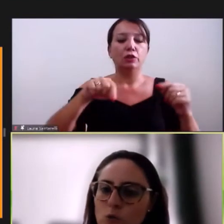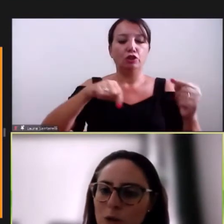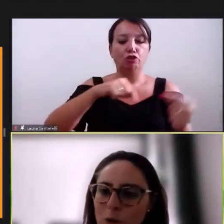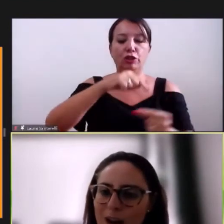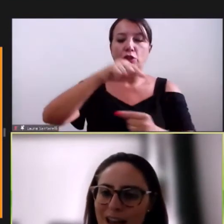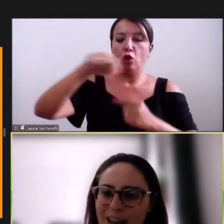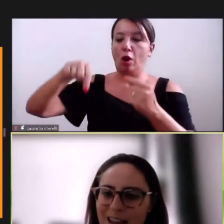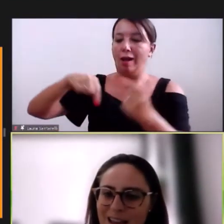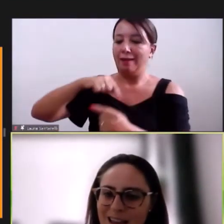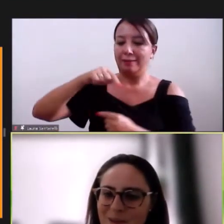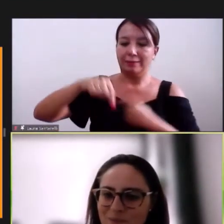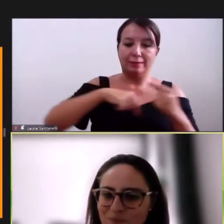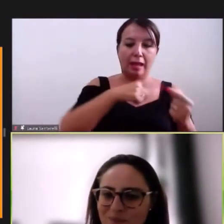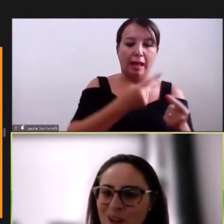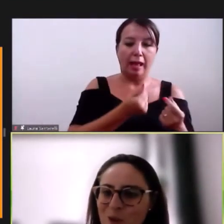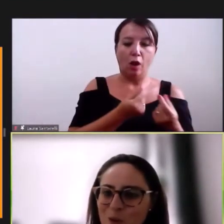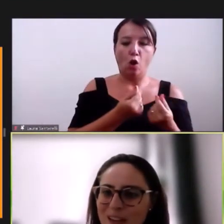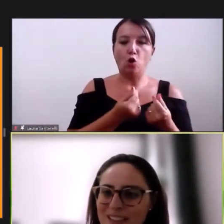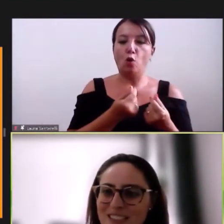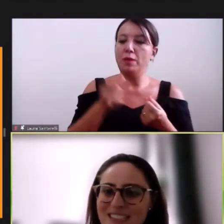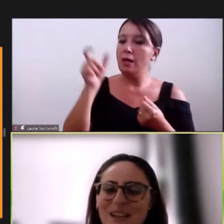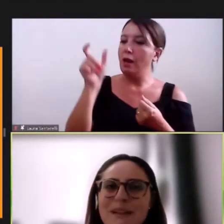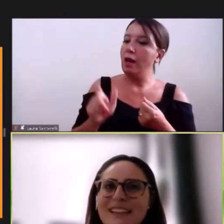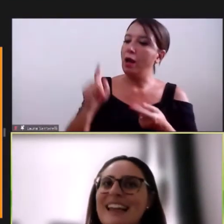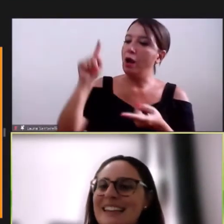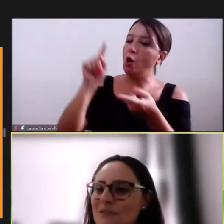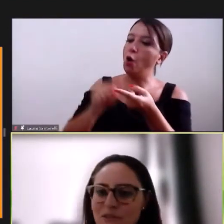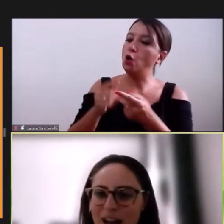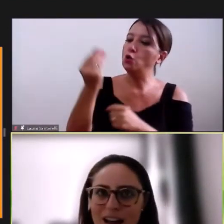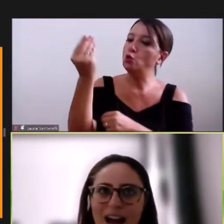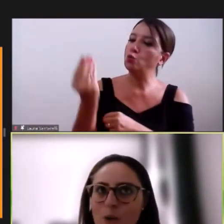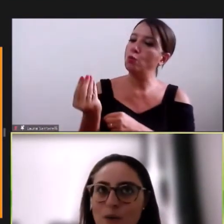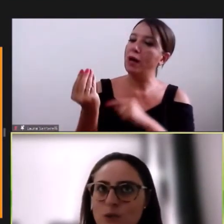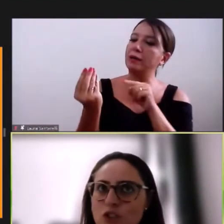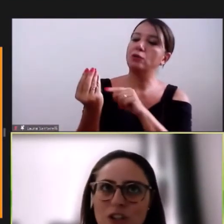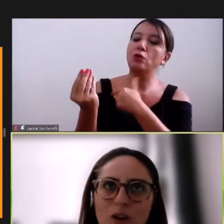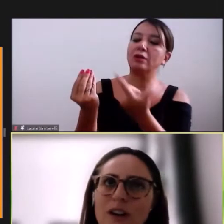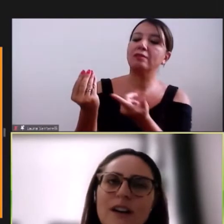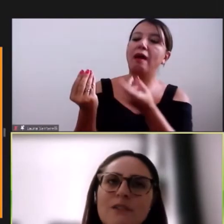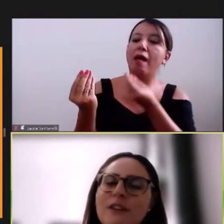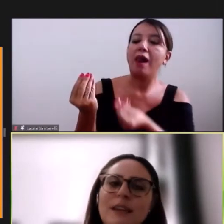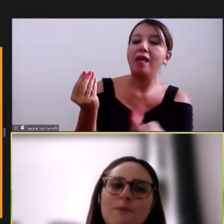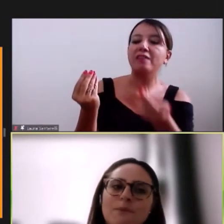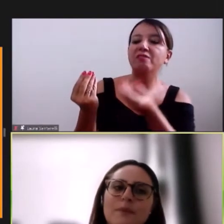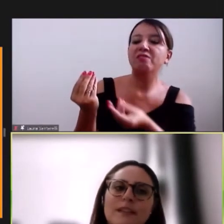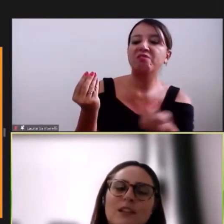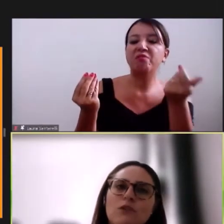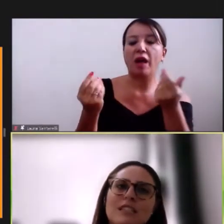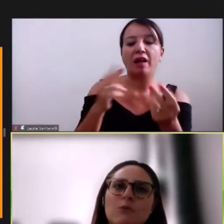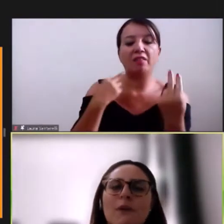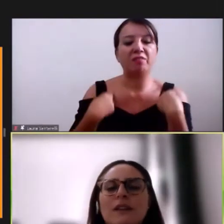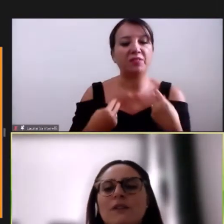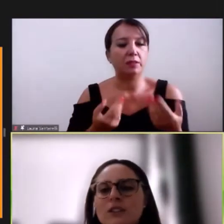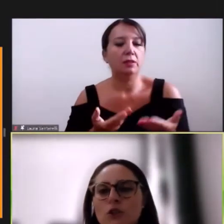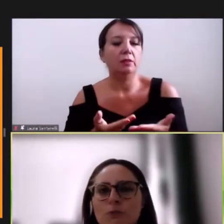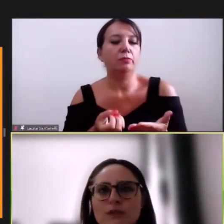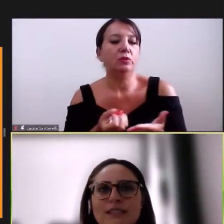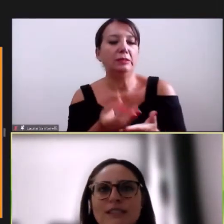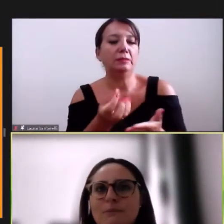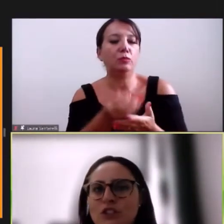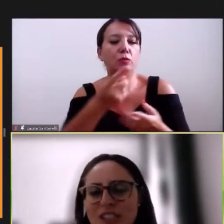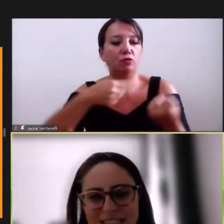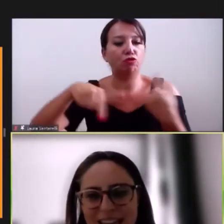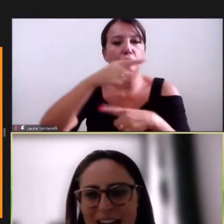il consumatore è colui che sostanzialmente dà linfa a questo ciclo. Infatti se noi volessimo dare una definizione un